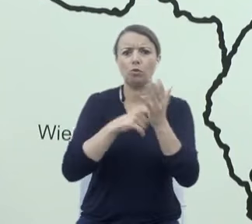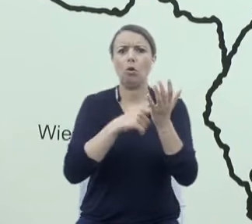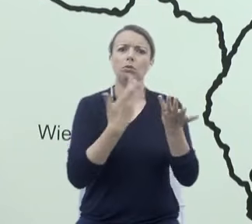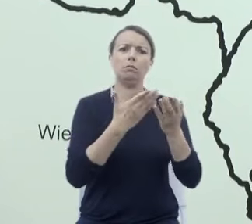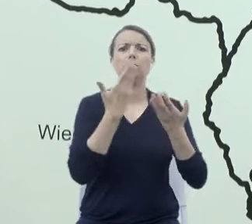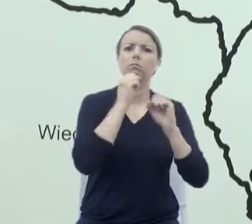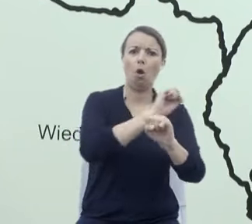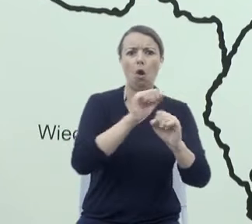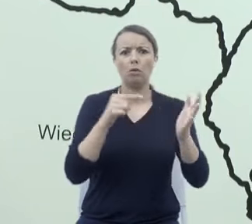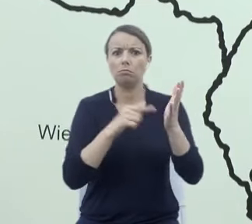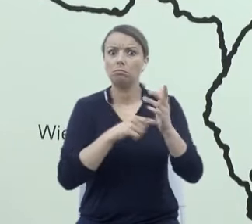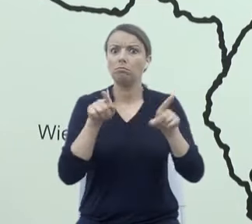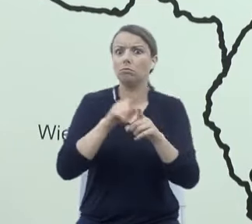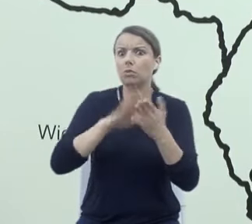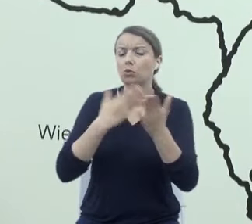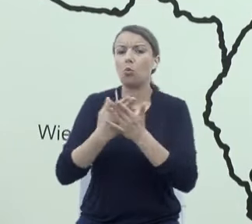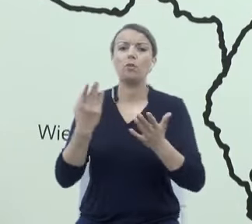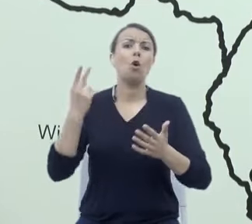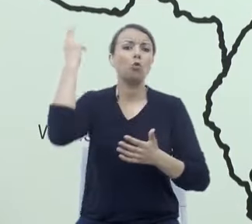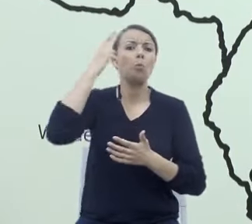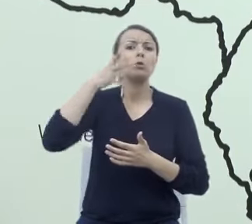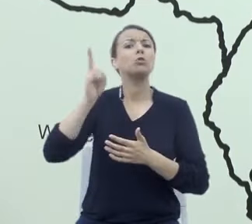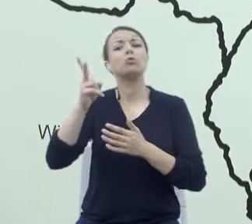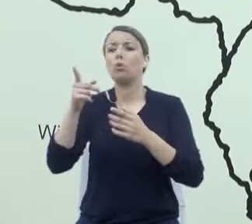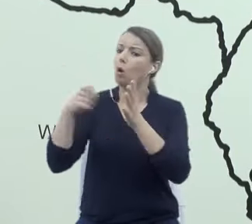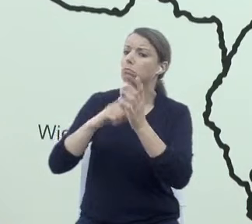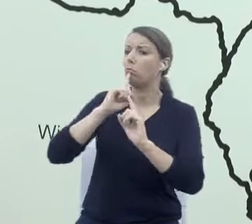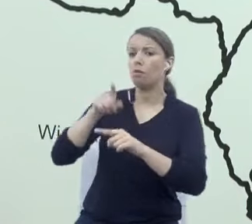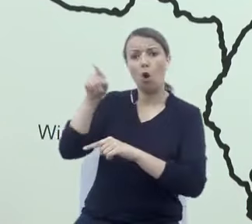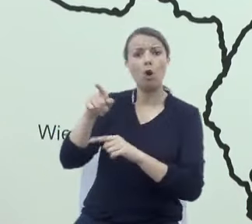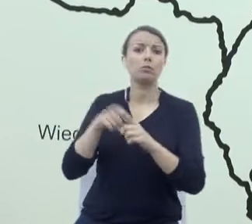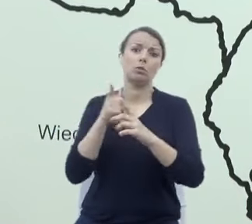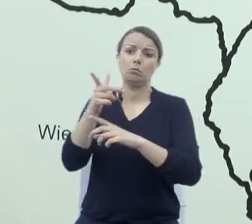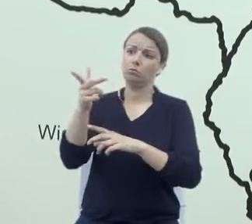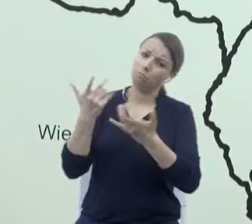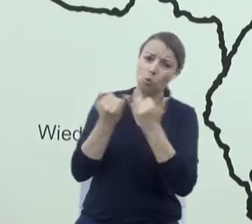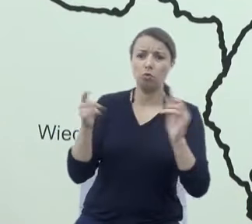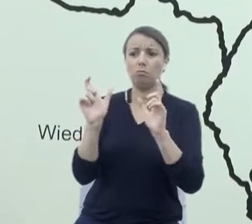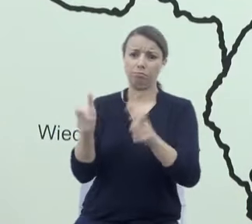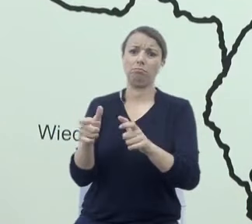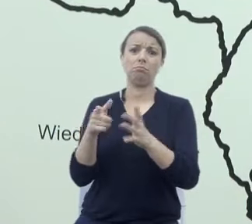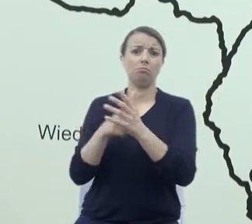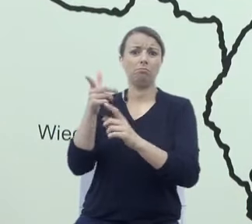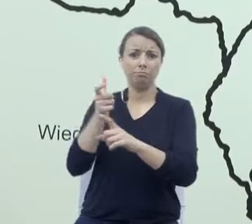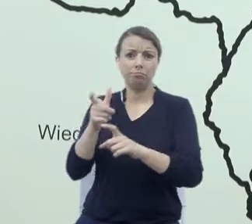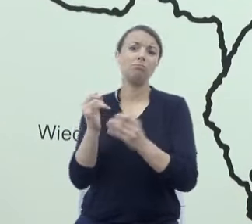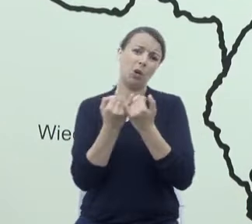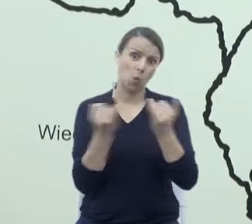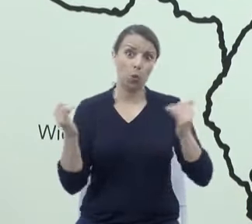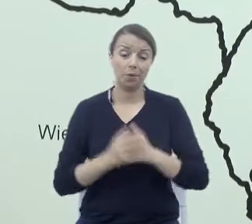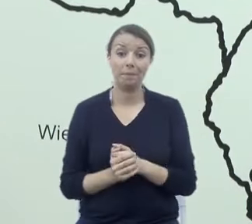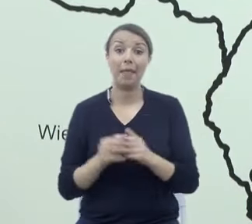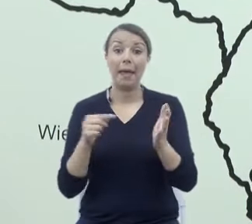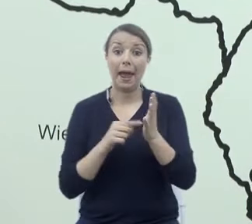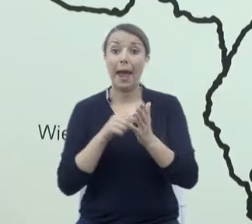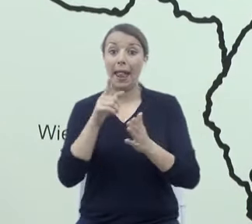wydanych komunistów, likwidowali na miejscu i tak dalej. Ale że ta ofensywa na tym kierunku na Moskwę poszła